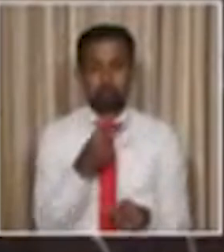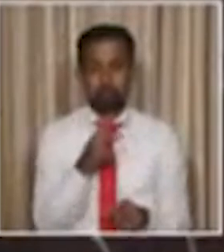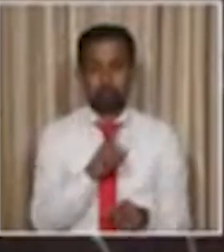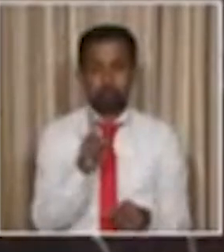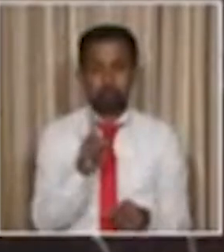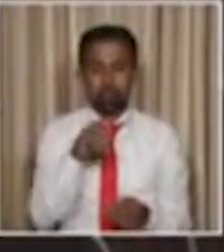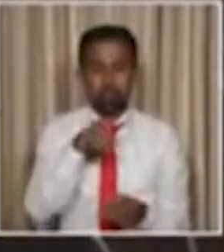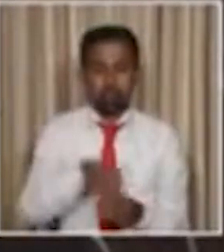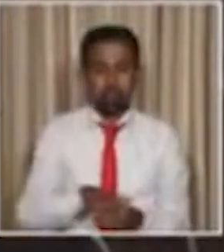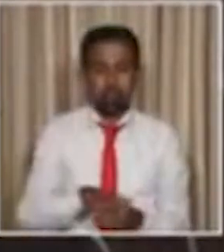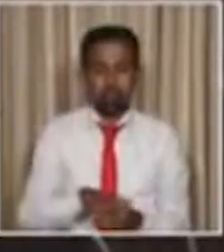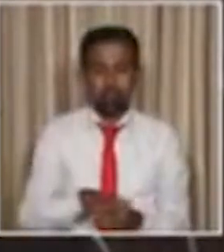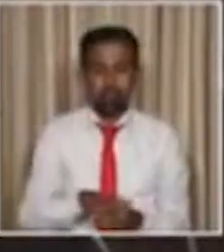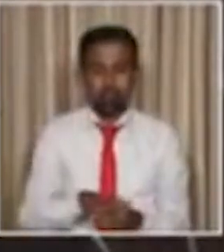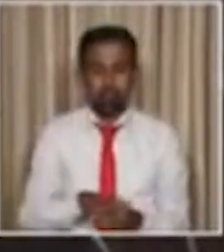2.10 යටතේ මේ